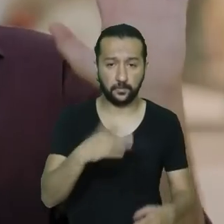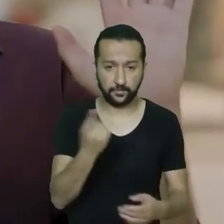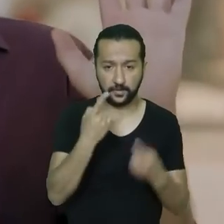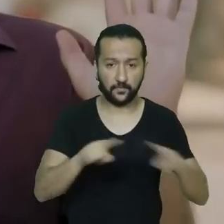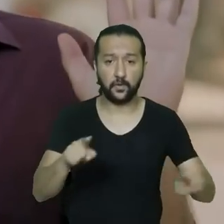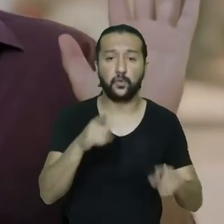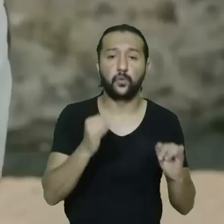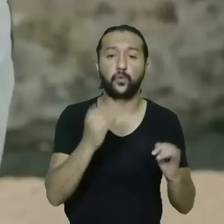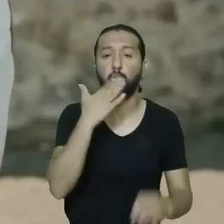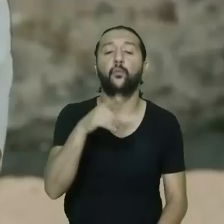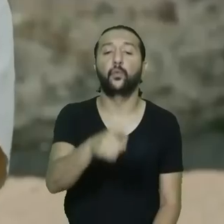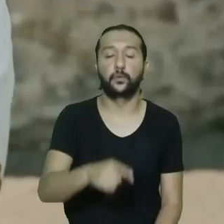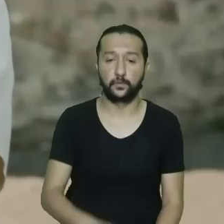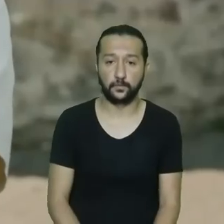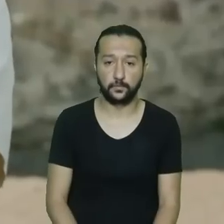de bir acayiplik yok mu?